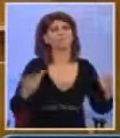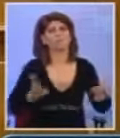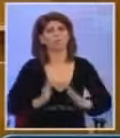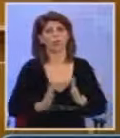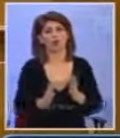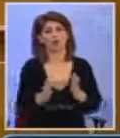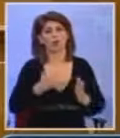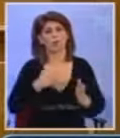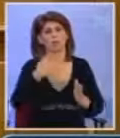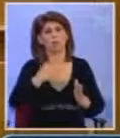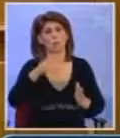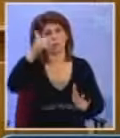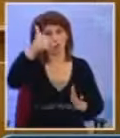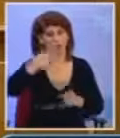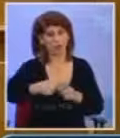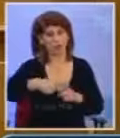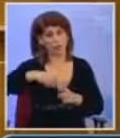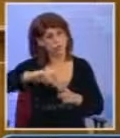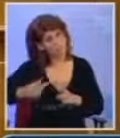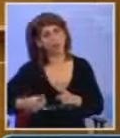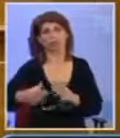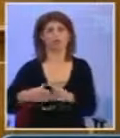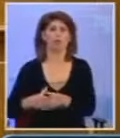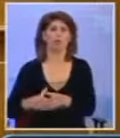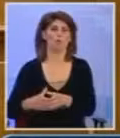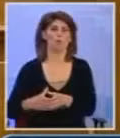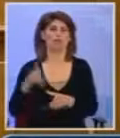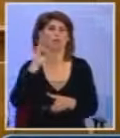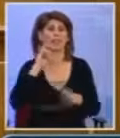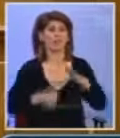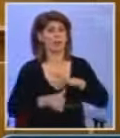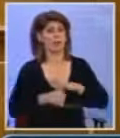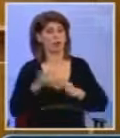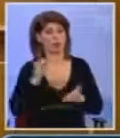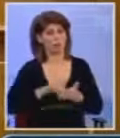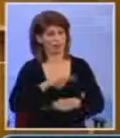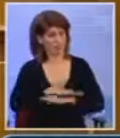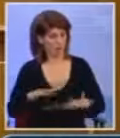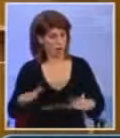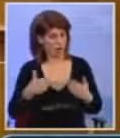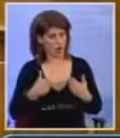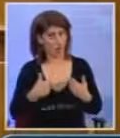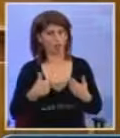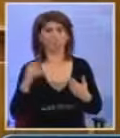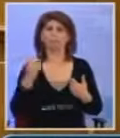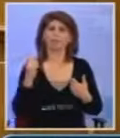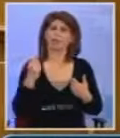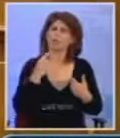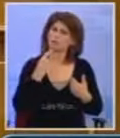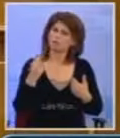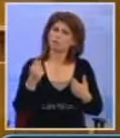προχωρήστε. Εμείς λέμε πρώτα η πατρίδα, μετά το κόμμα, κύριε Τσίπρα. Και κυρία Πρόεδρε, επίσης κάτι τελειώνω. Μια που σας έδειξα